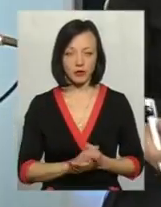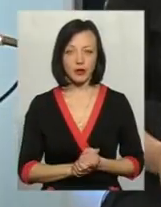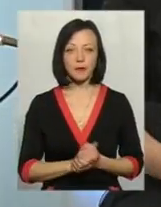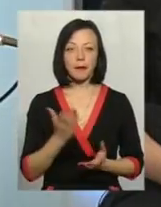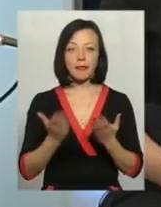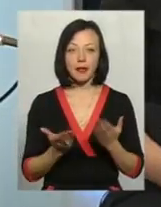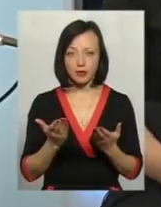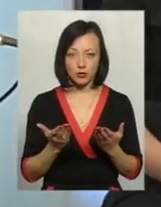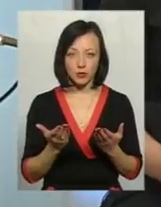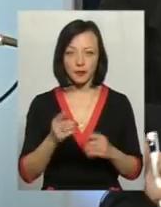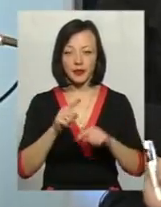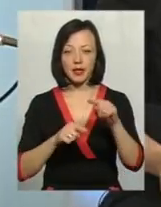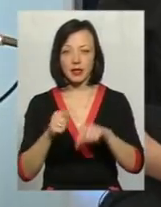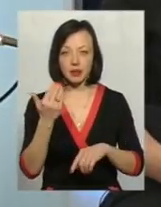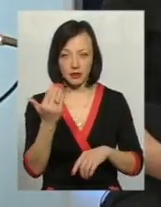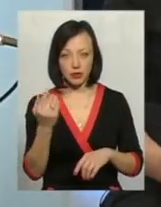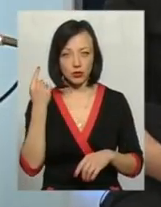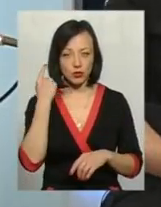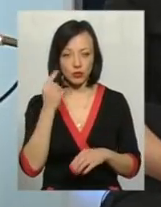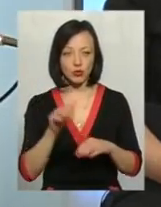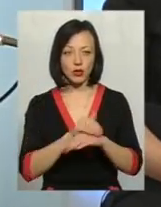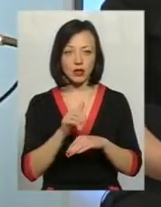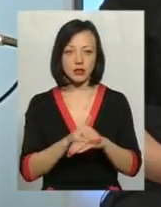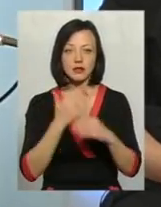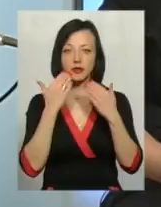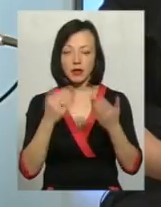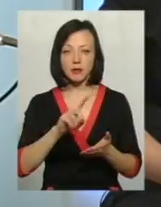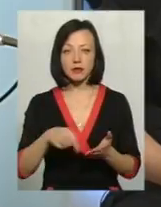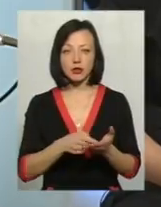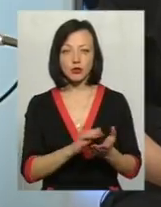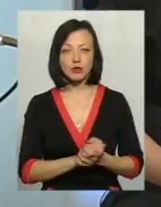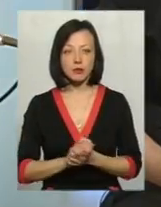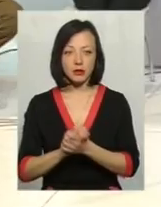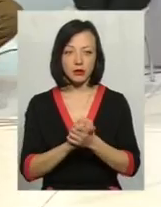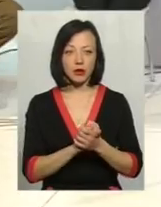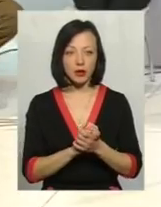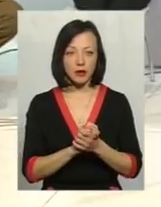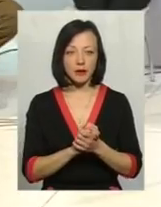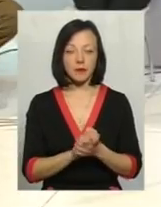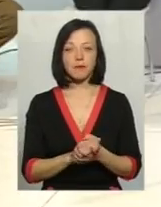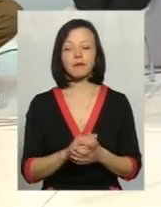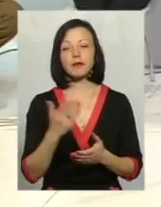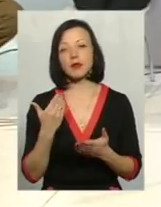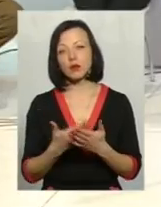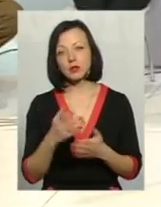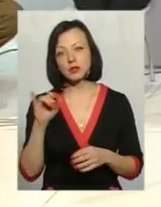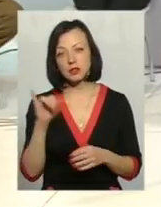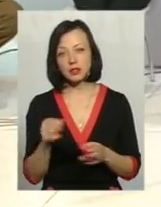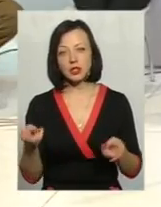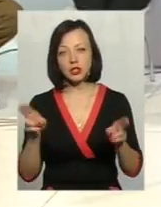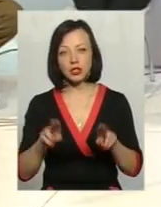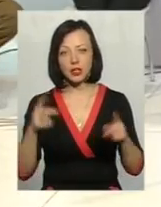Якщо рідні пана Василя чують, то будь ласка, звертайтесь у міську спілку, так? Ось, і